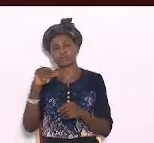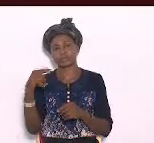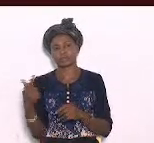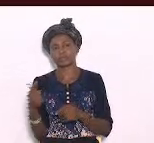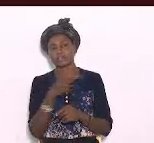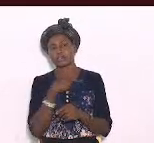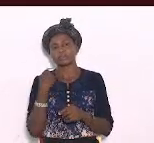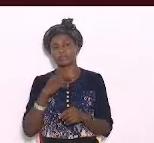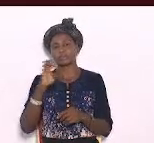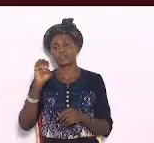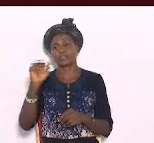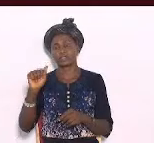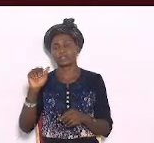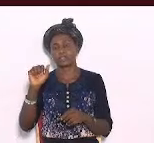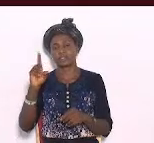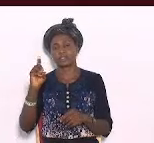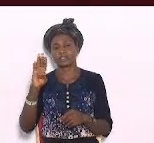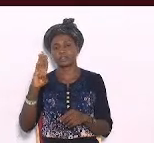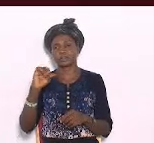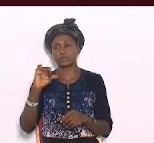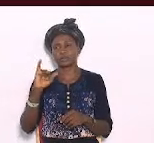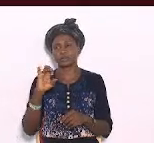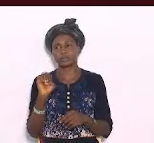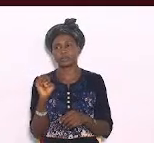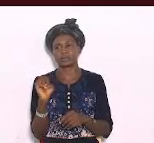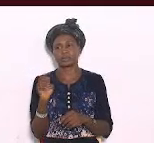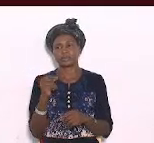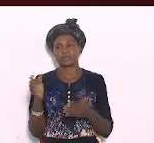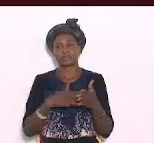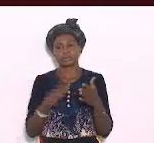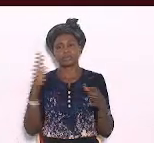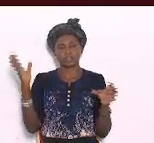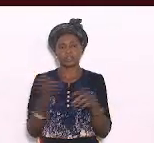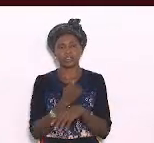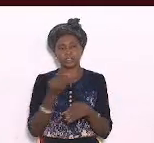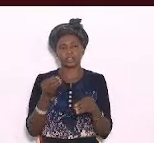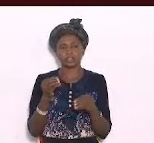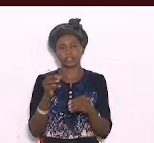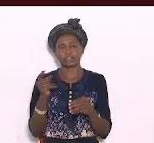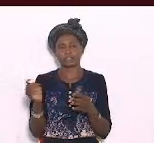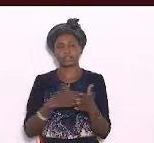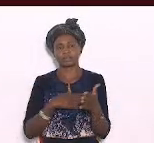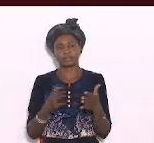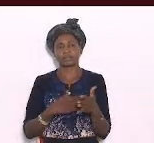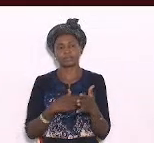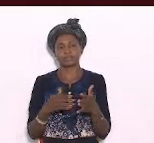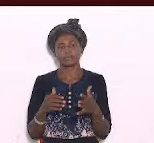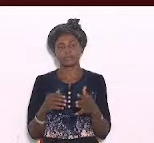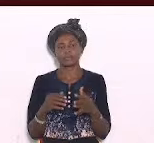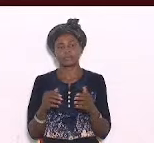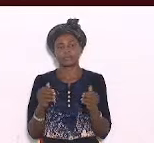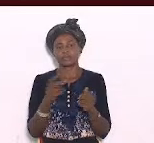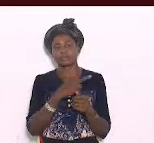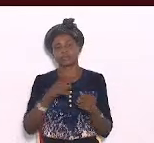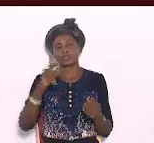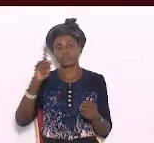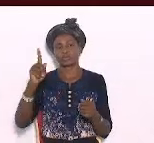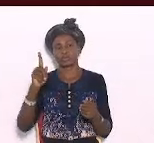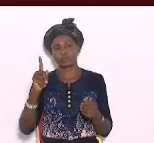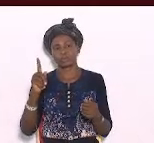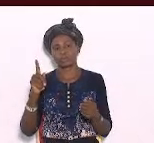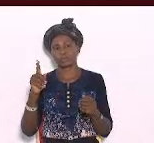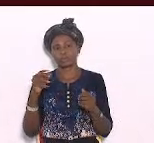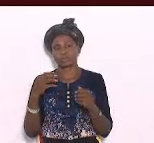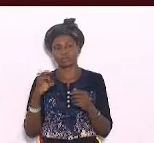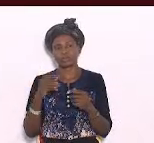le le Seigneur a composé le pasteur e AB donc la chorale commencera